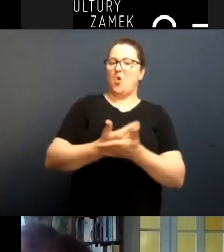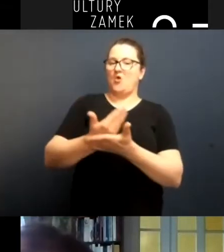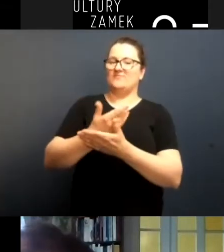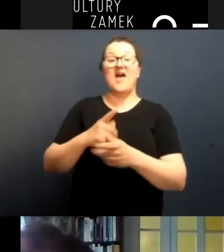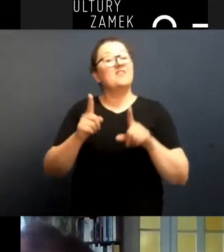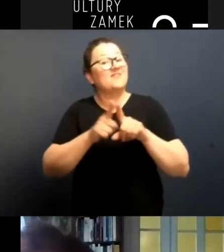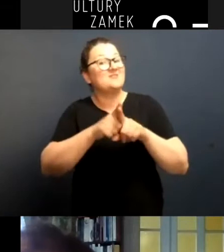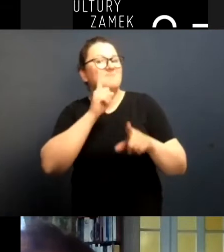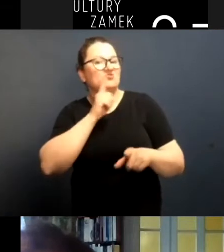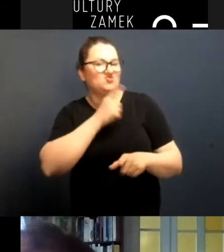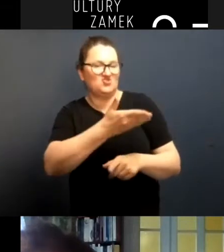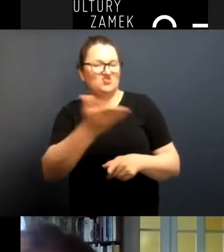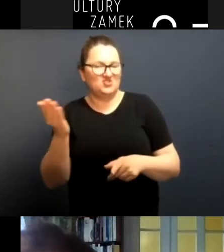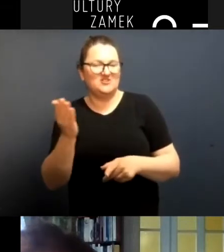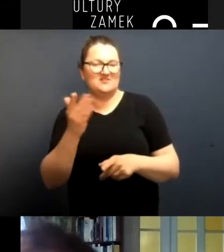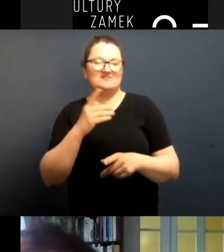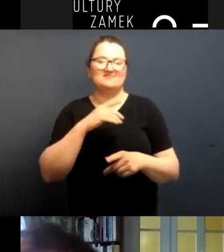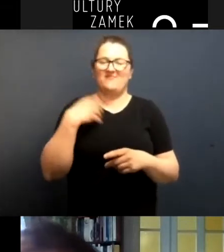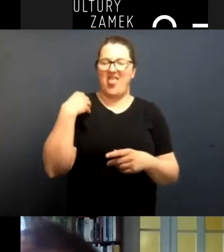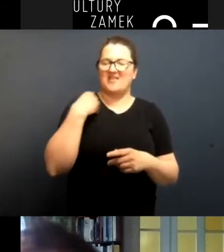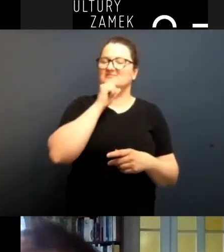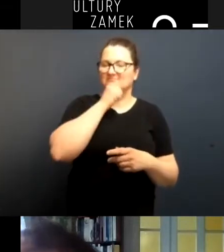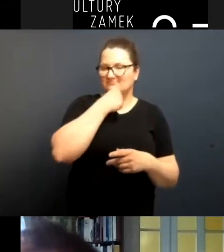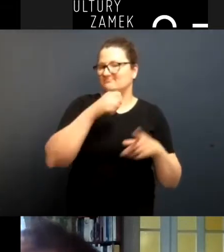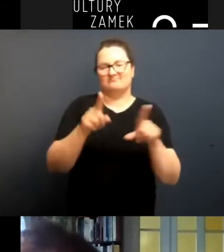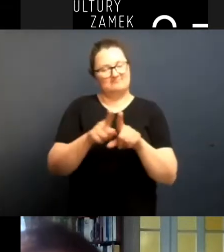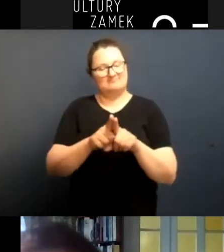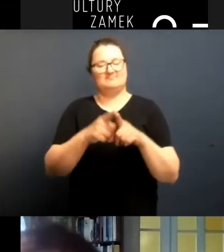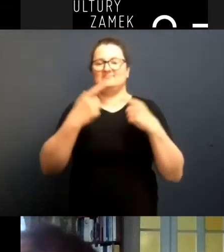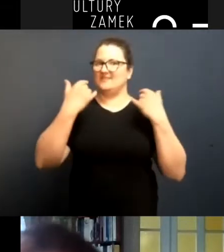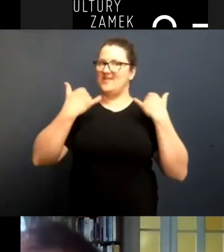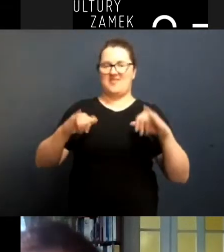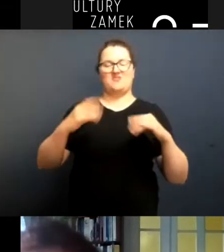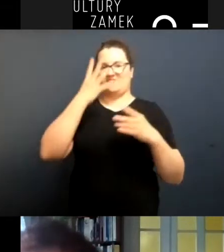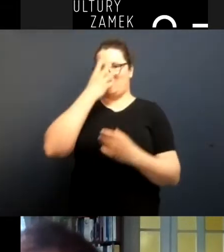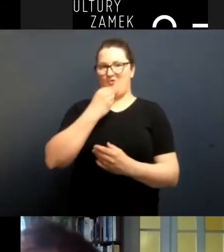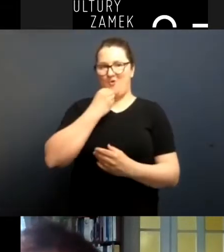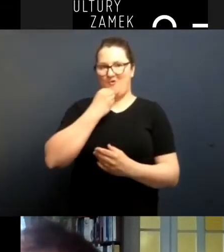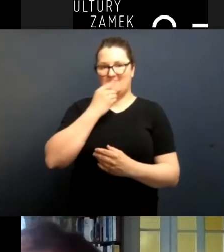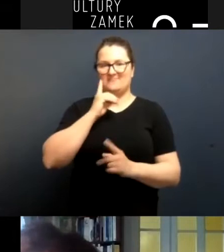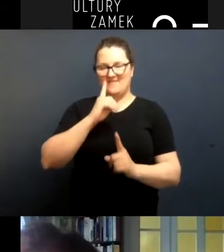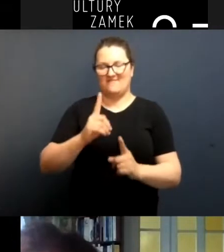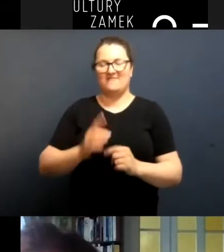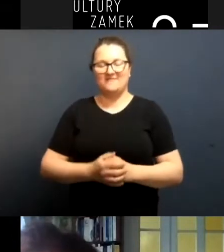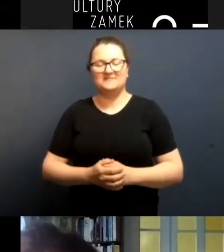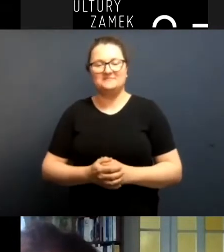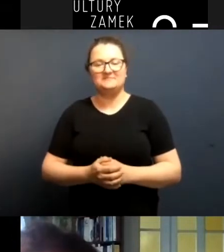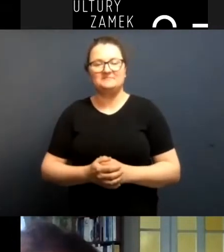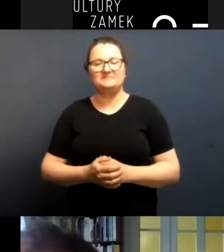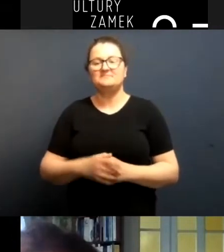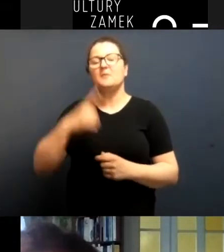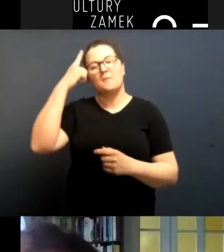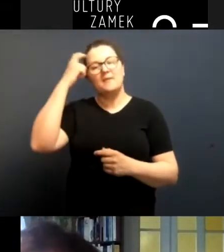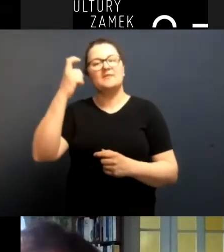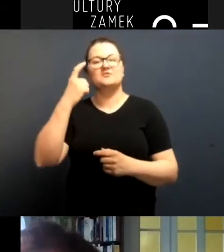nie możemy pominąć mężczyzn, ten modeling mężczyzn w starszym wieku jest zupełnie innym zagadnieniem. Pamiętajmy o